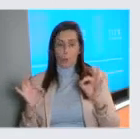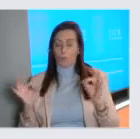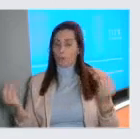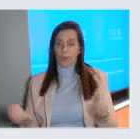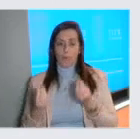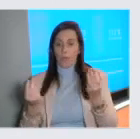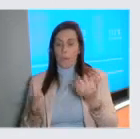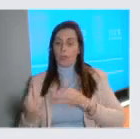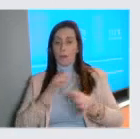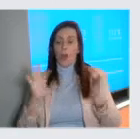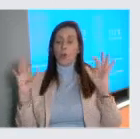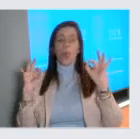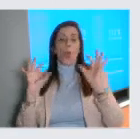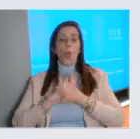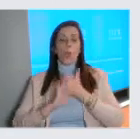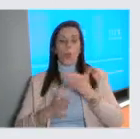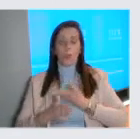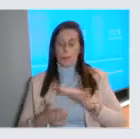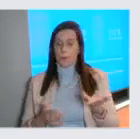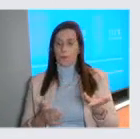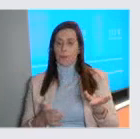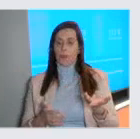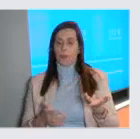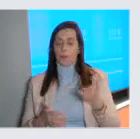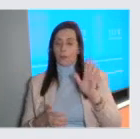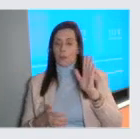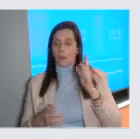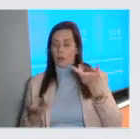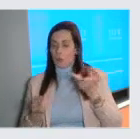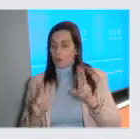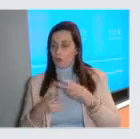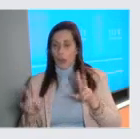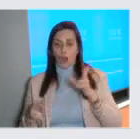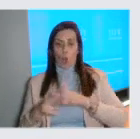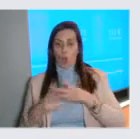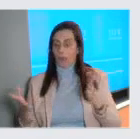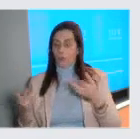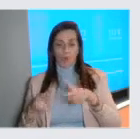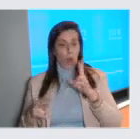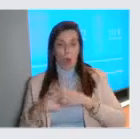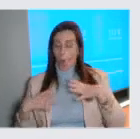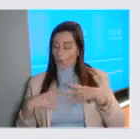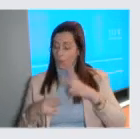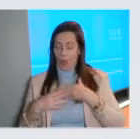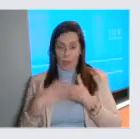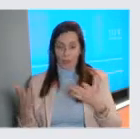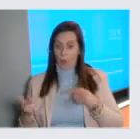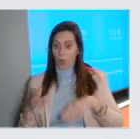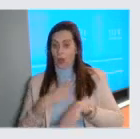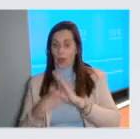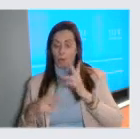דבר בתמורה. מה זה אומר? אין יכולת להיות חולה, אין דבר כזה חופשת מחלה, לא יכול